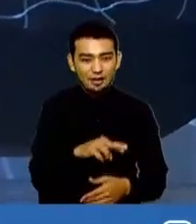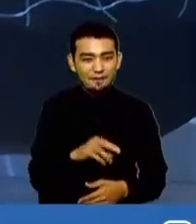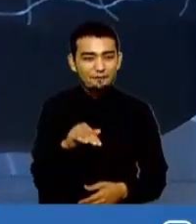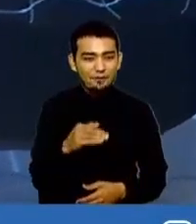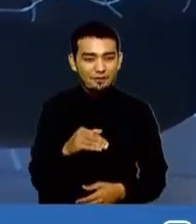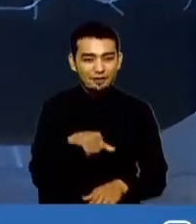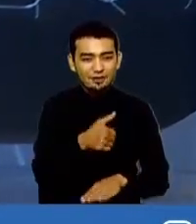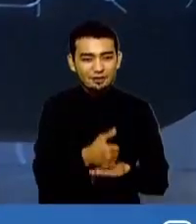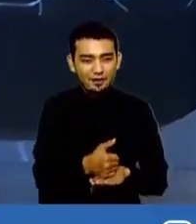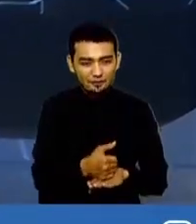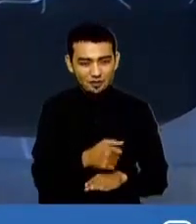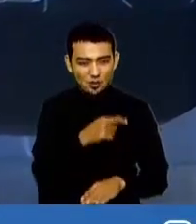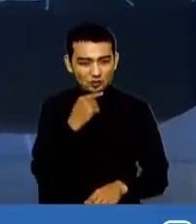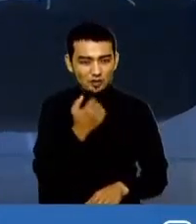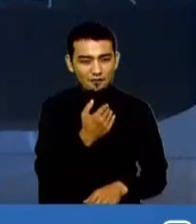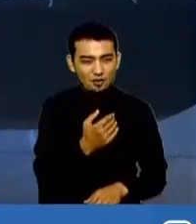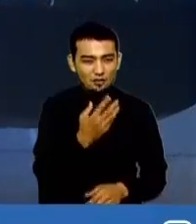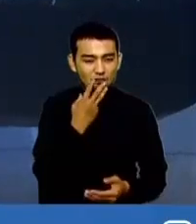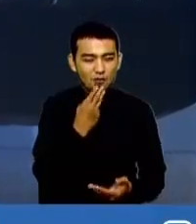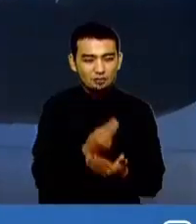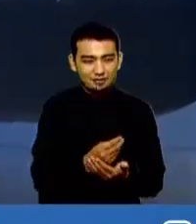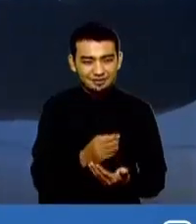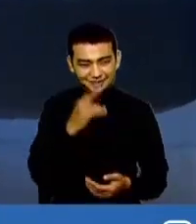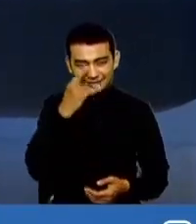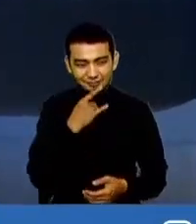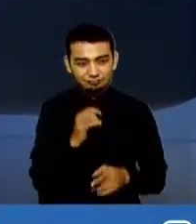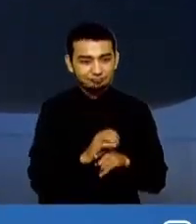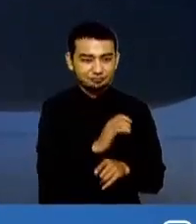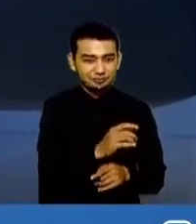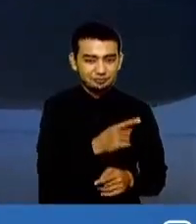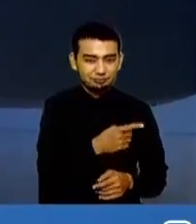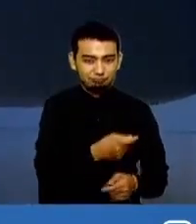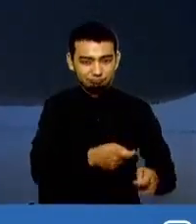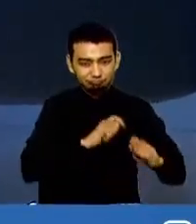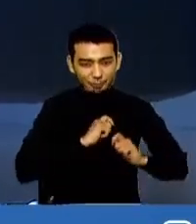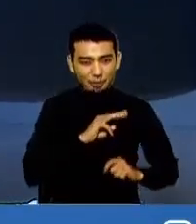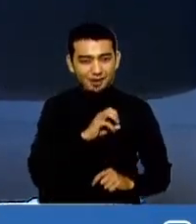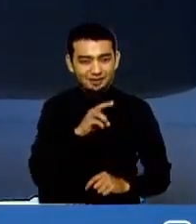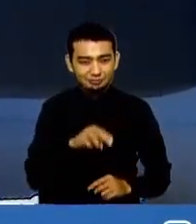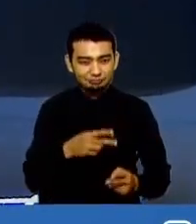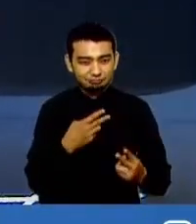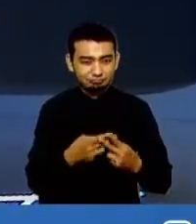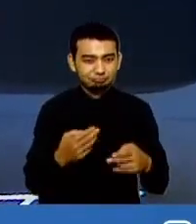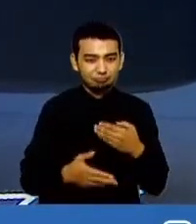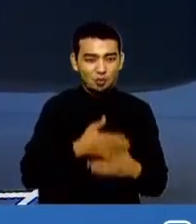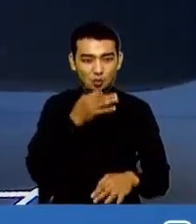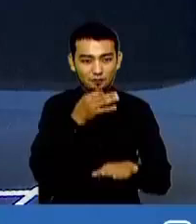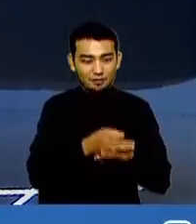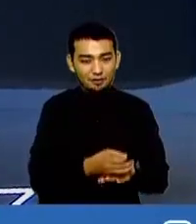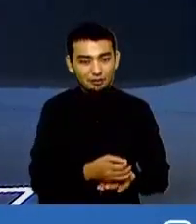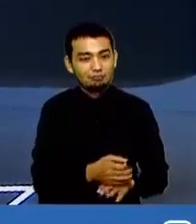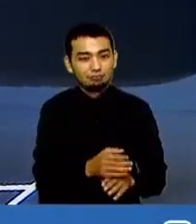главный надзорное ведомство России получило от своих казахстанских коллег запрос о выдаче Максима ковченко для привлечения его к ответственности